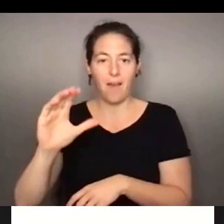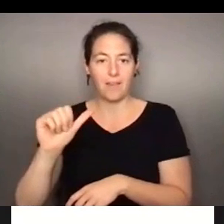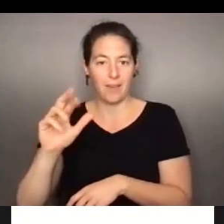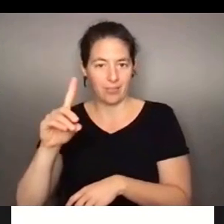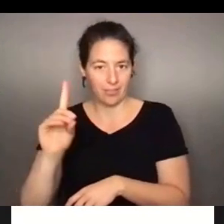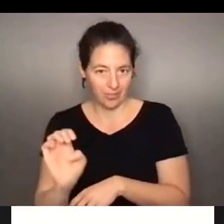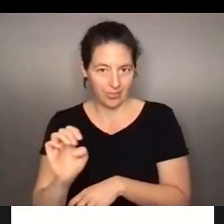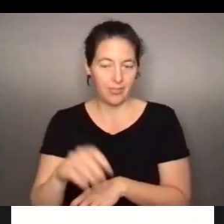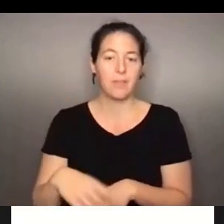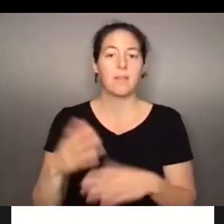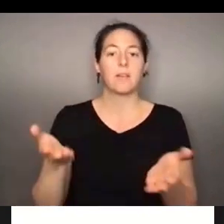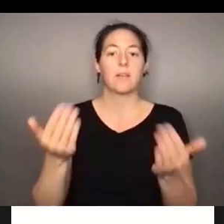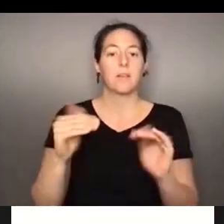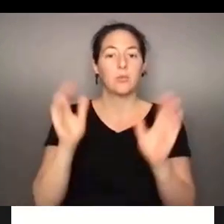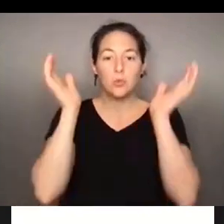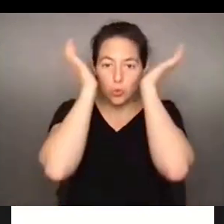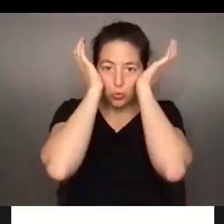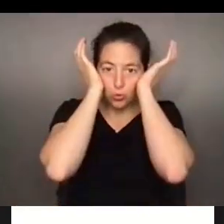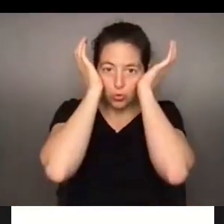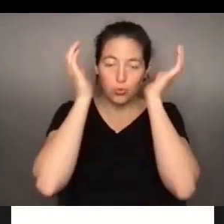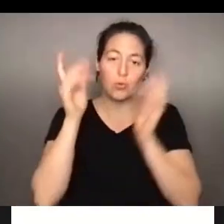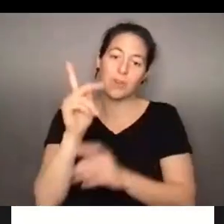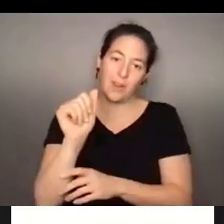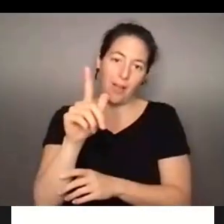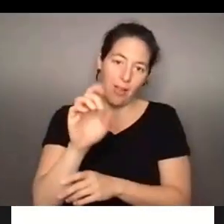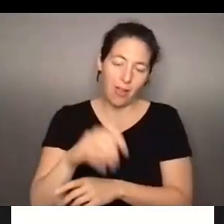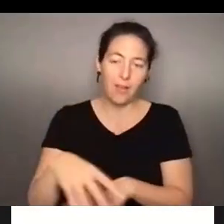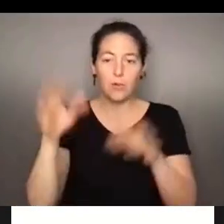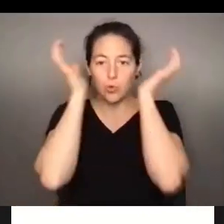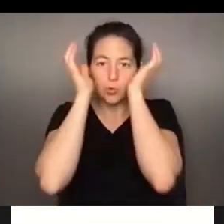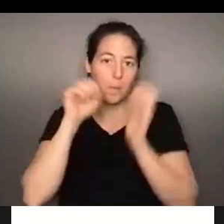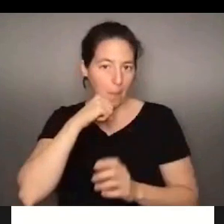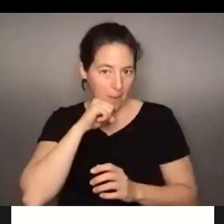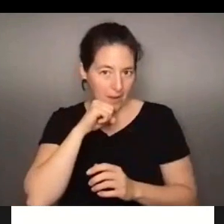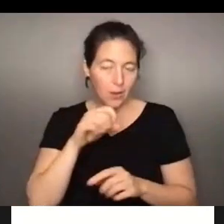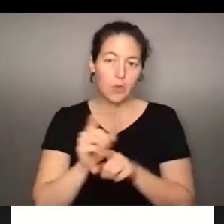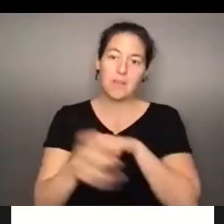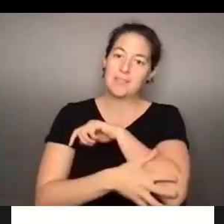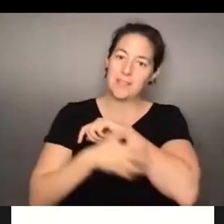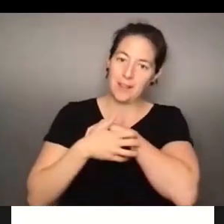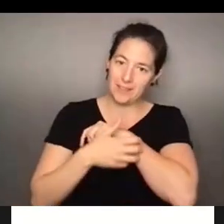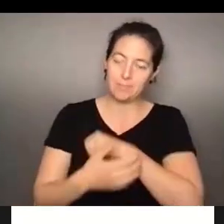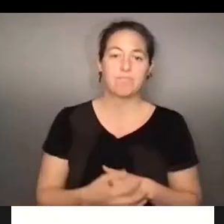le chou kale, le chou pommé et puis le céleri.